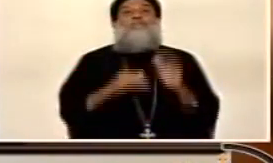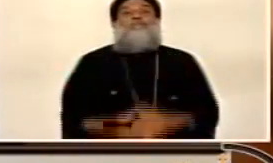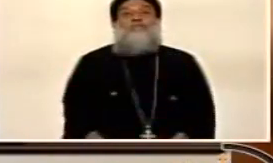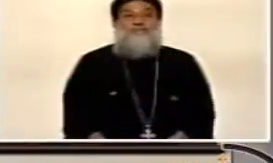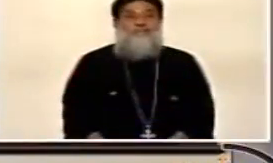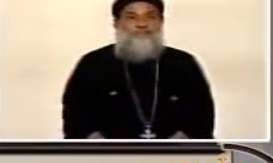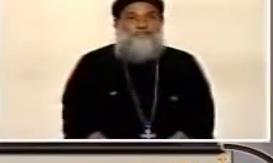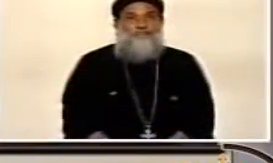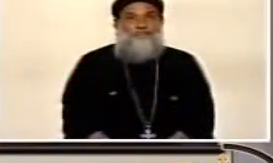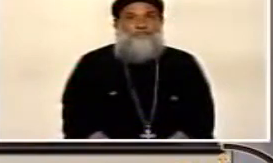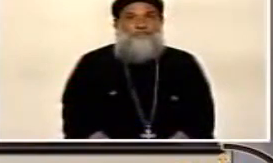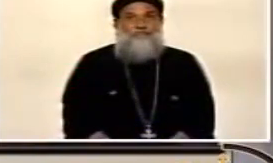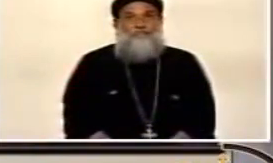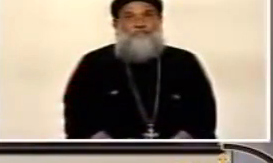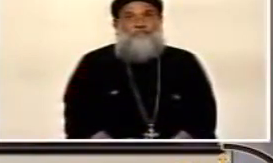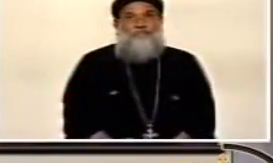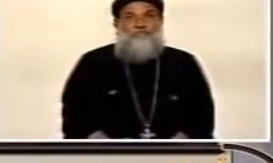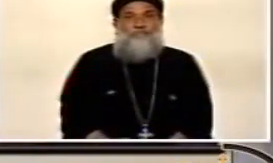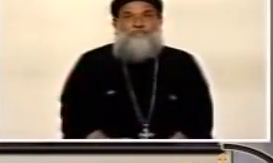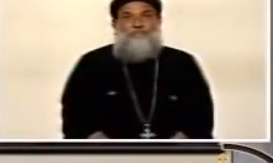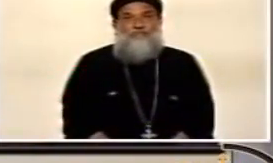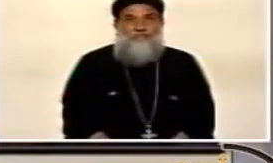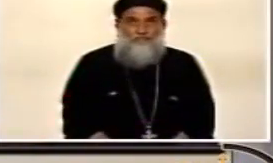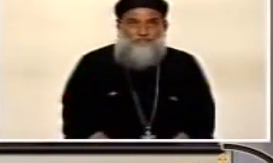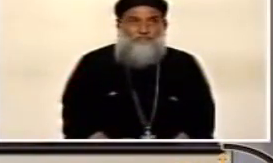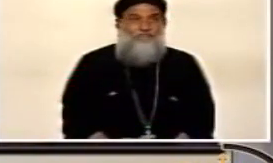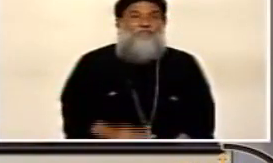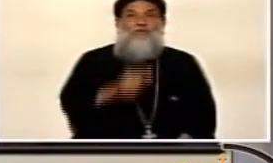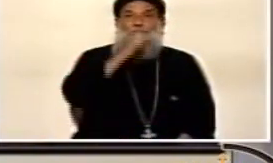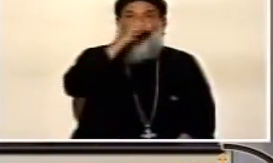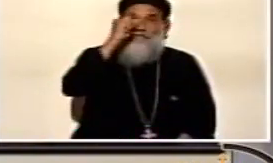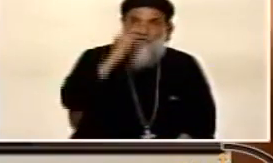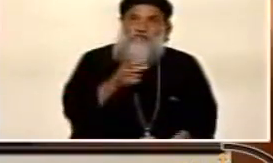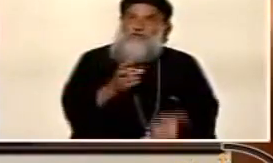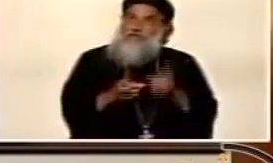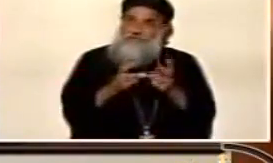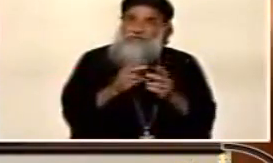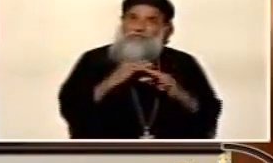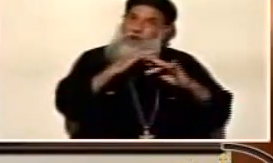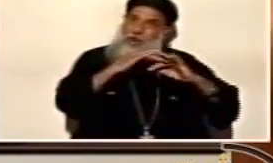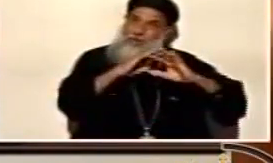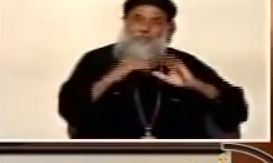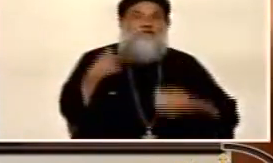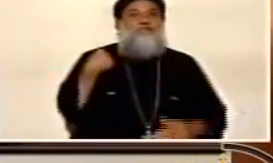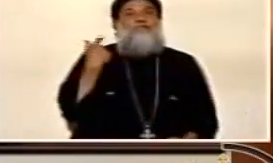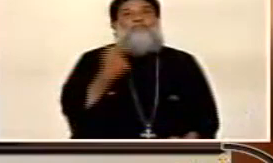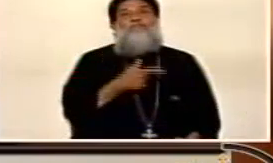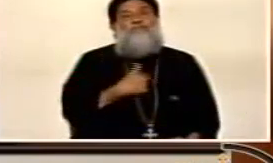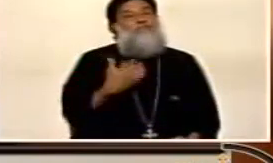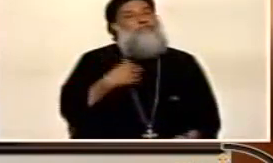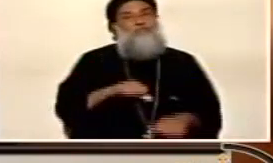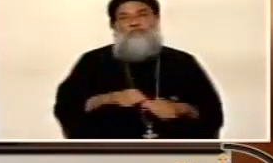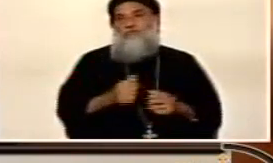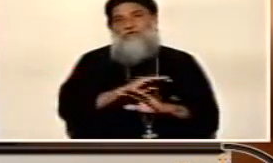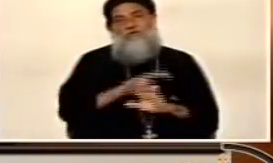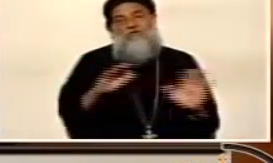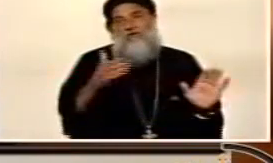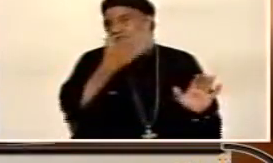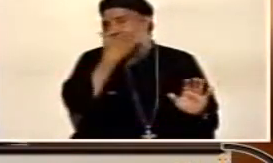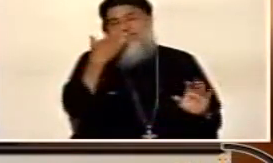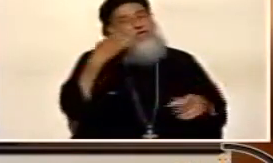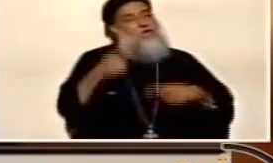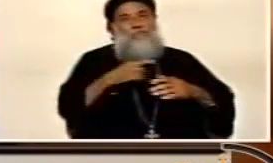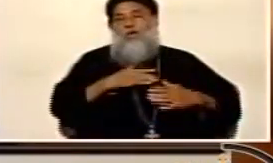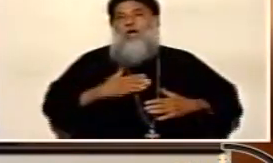ونصلي بالطريقة الفريح. ممكن. الأعياد القديسين بقى ما تكسرش لا صوم